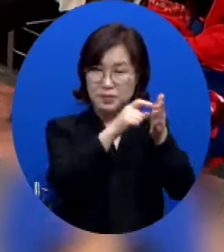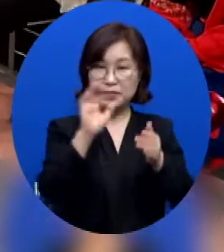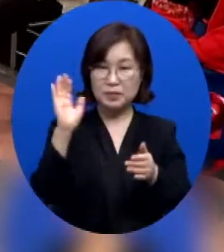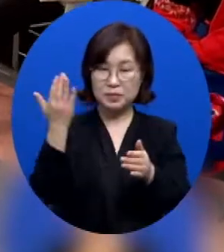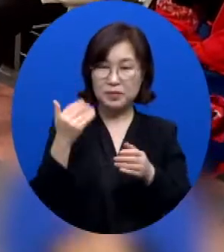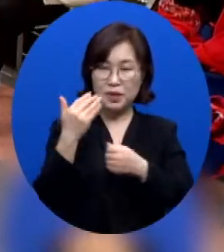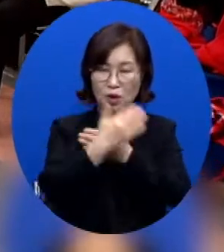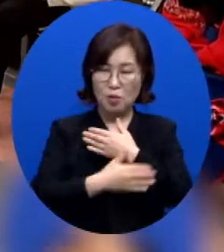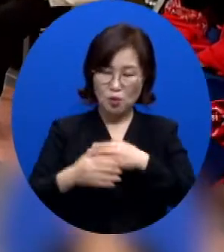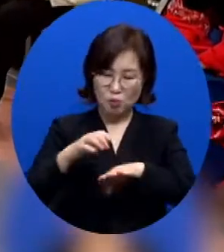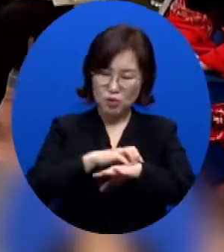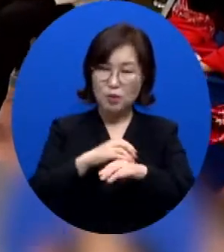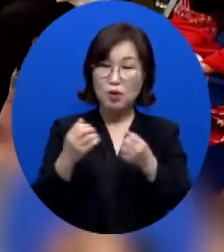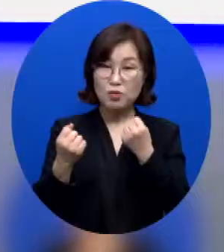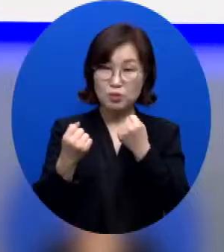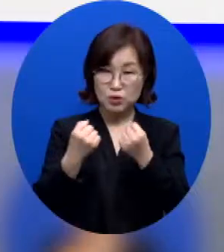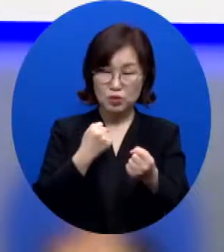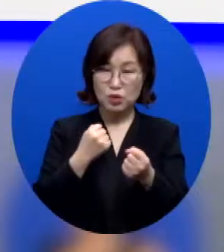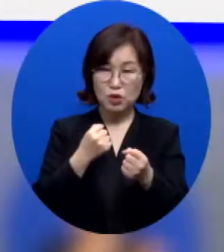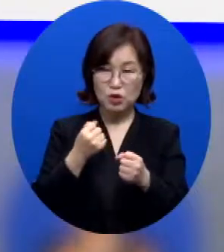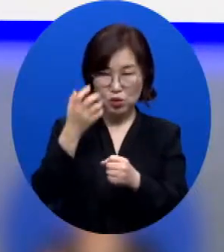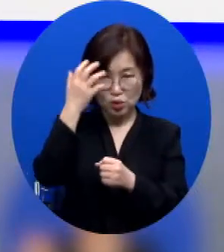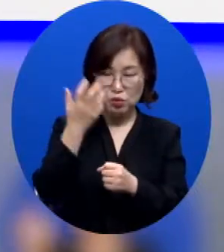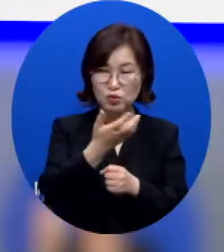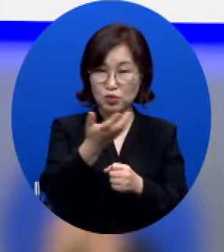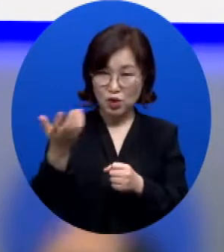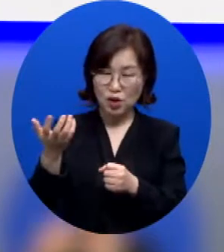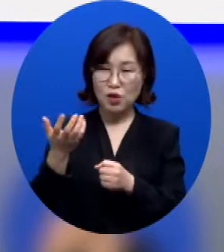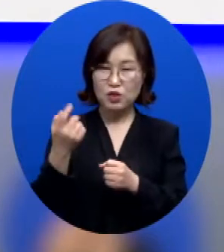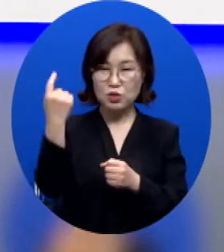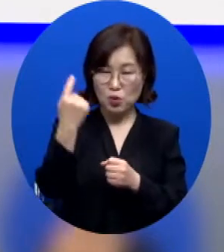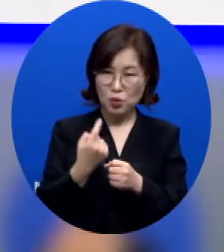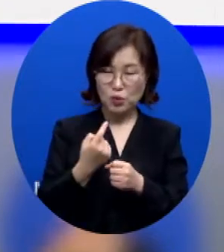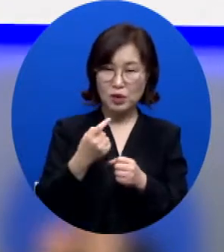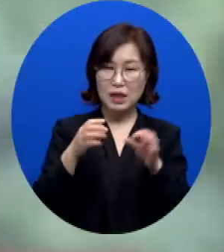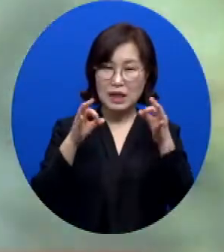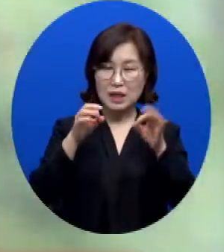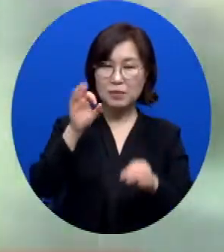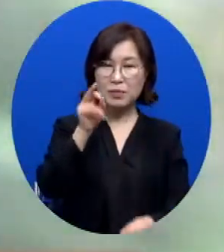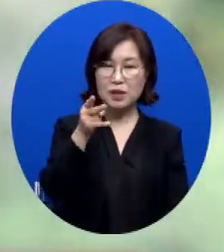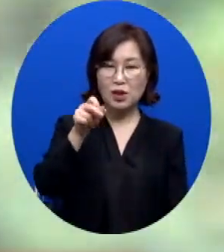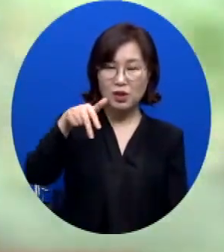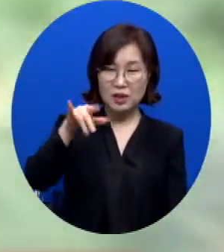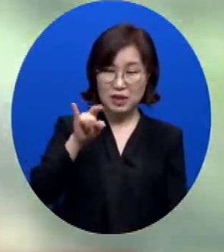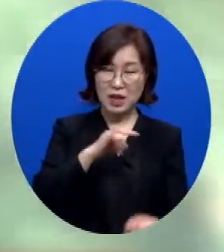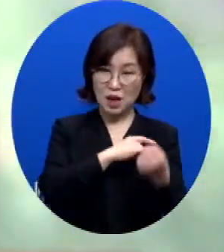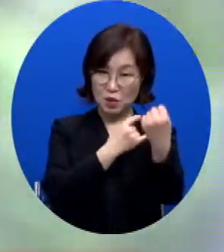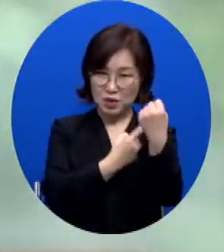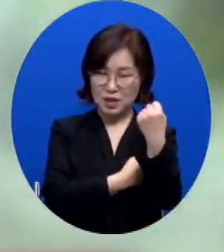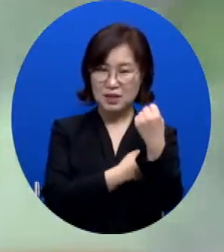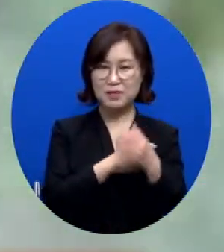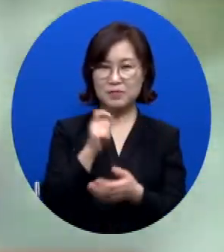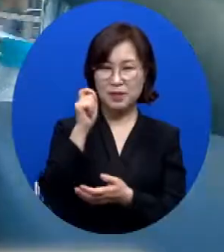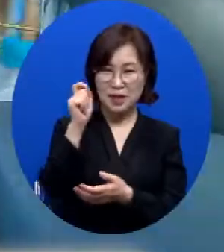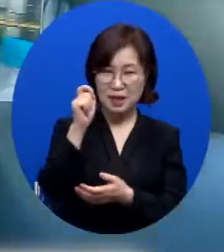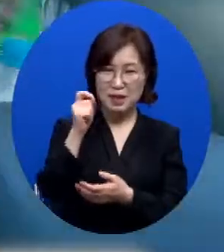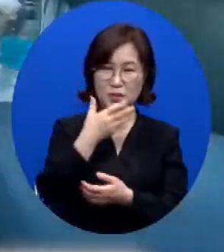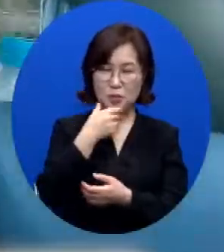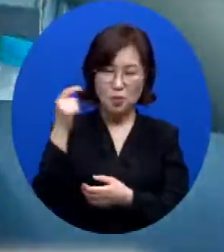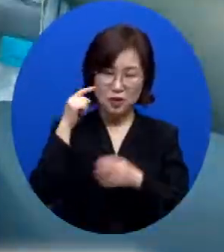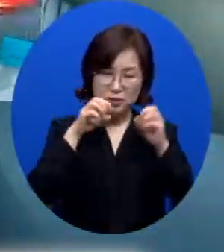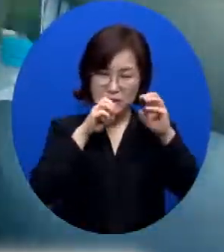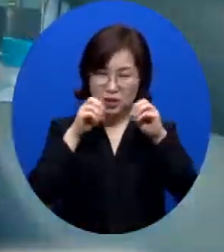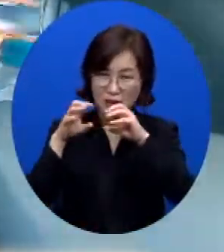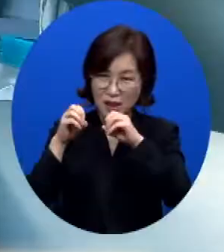몸이 불편한 가운데에도 후원을 위해 CTS 스튜디오를 찾은 김영재 권사. 택시에서도 복음을 전한다며 후원을